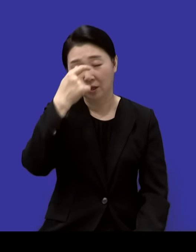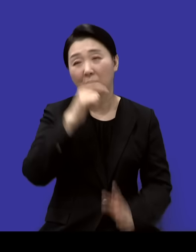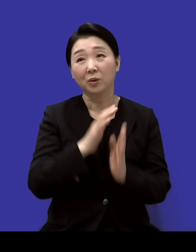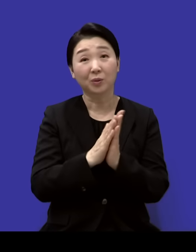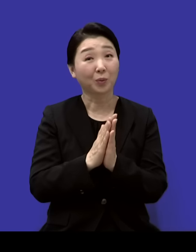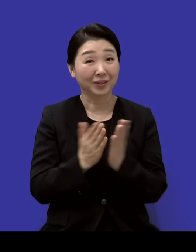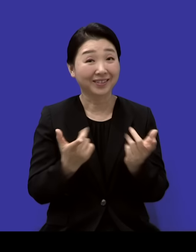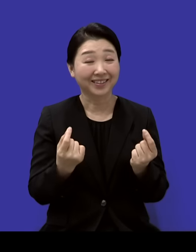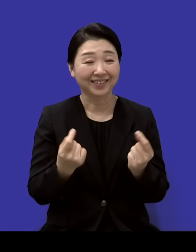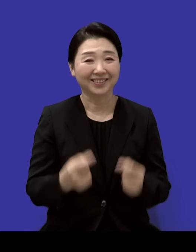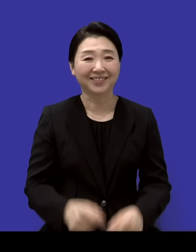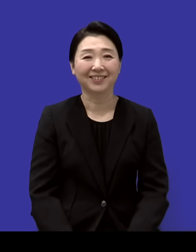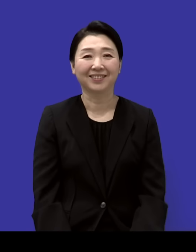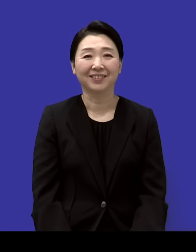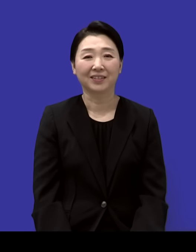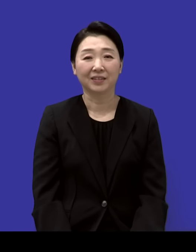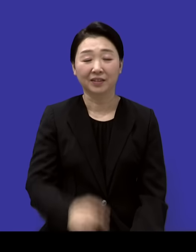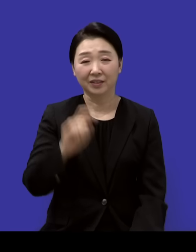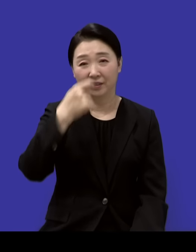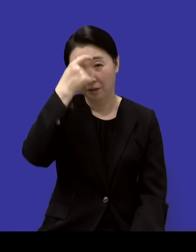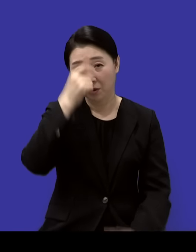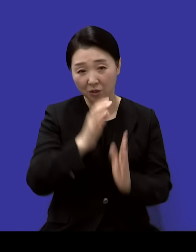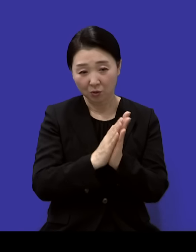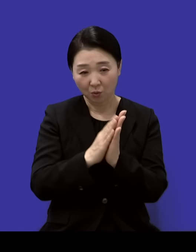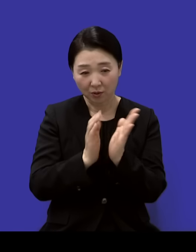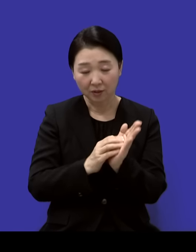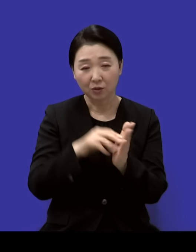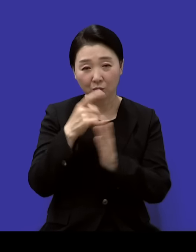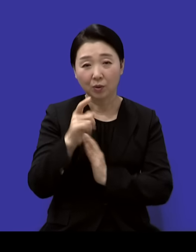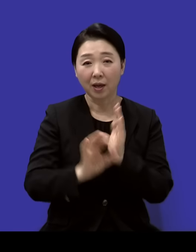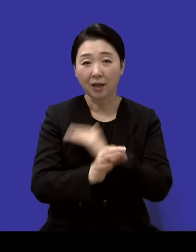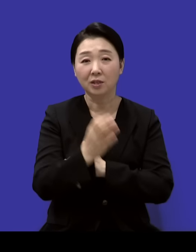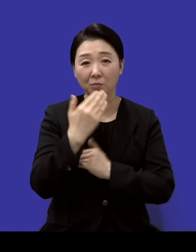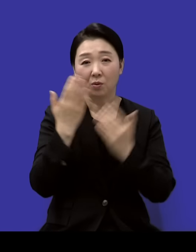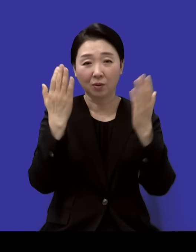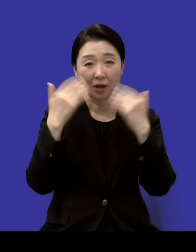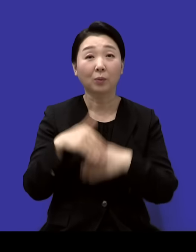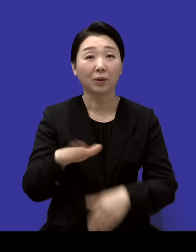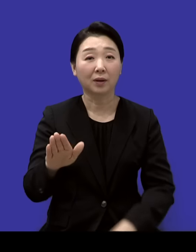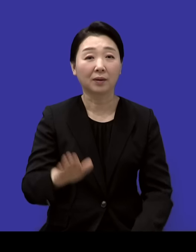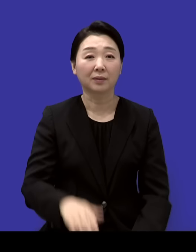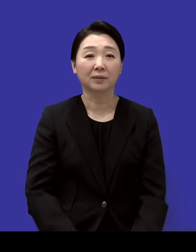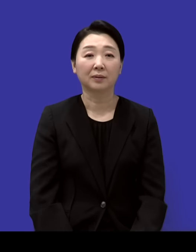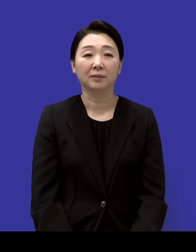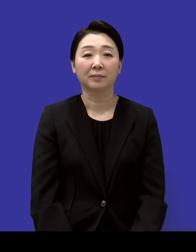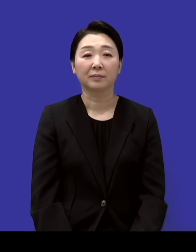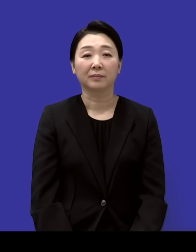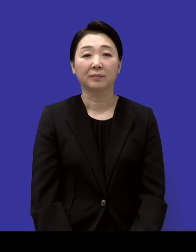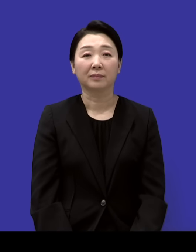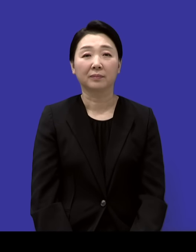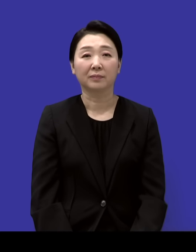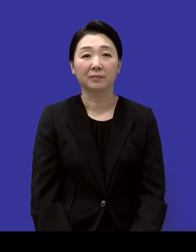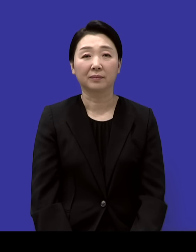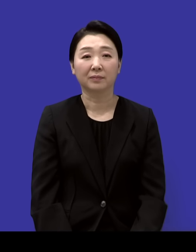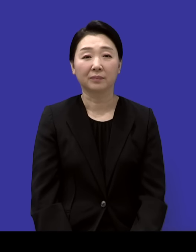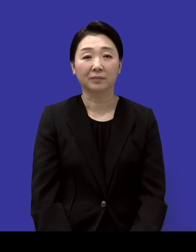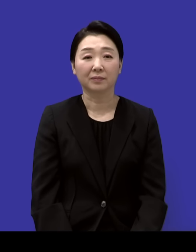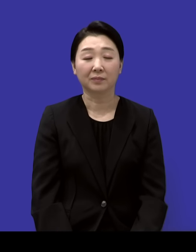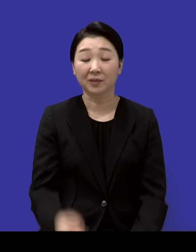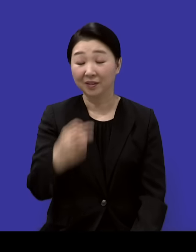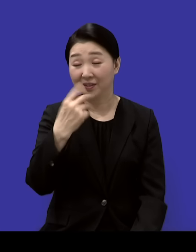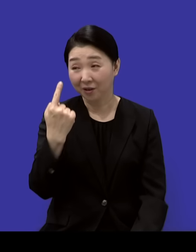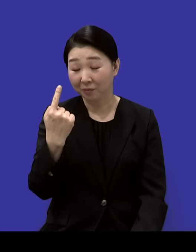시작했어요. 네. 새벽 기도 끝나고 아침 먹고 바로 학교를 갔어요. 네. 그러니까 수희